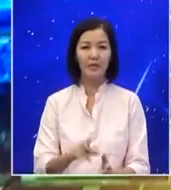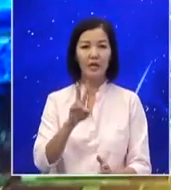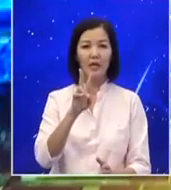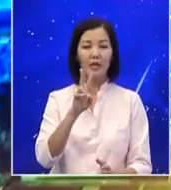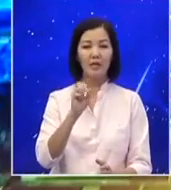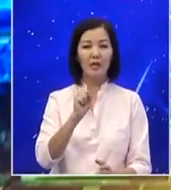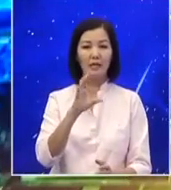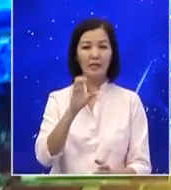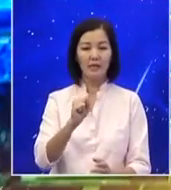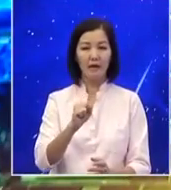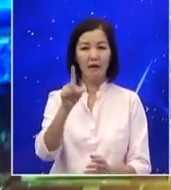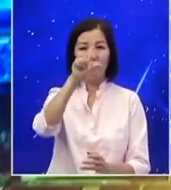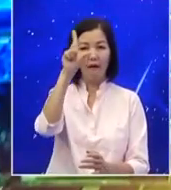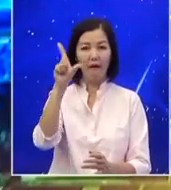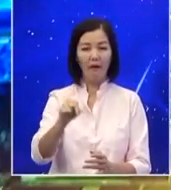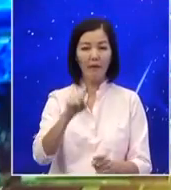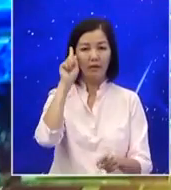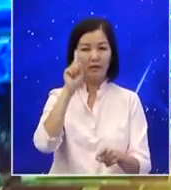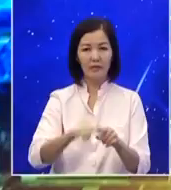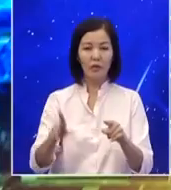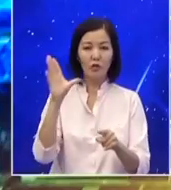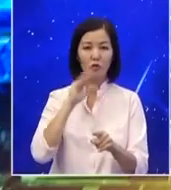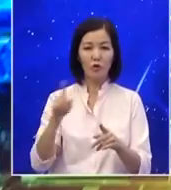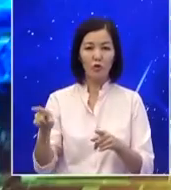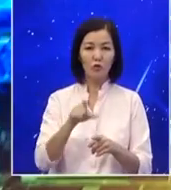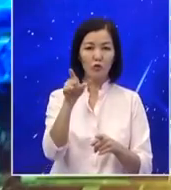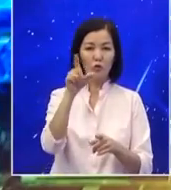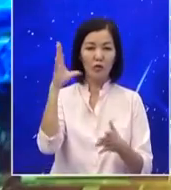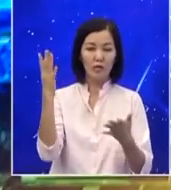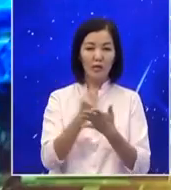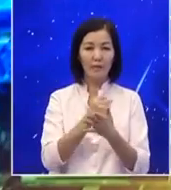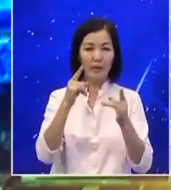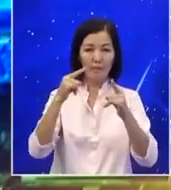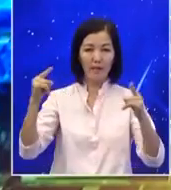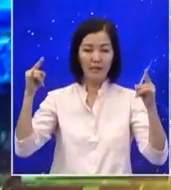НАСА айға аппаратын ең қысқа жолды тапты, ал Мексиканың болашақ әуежайы